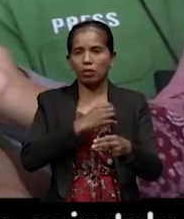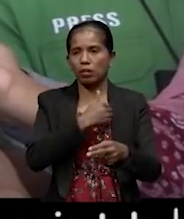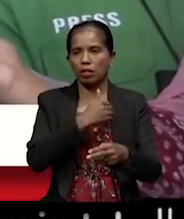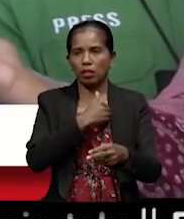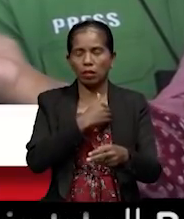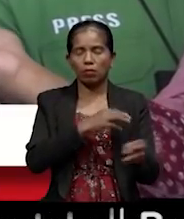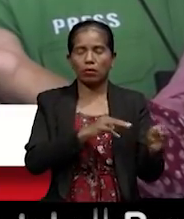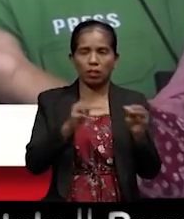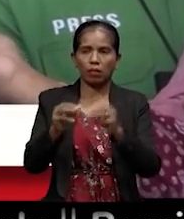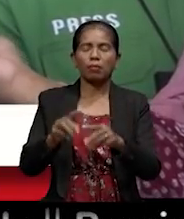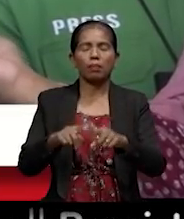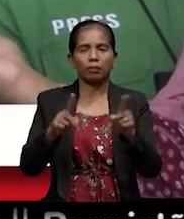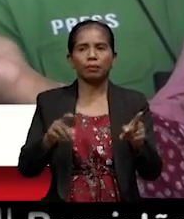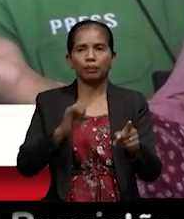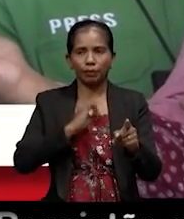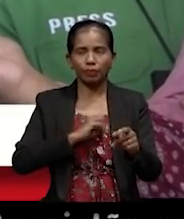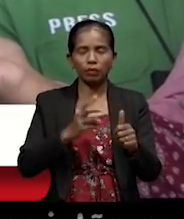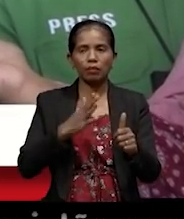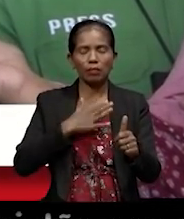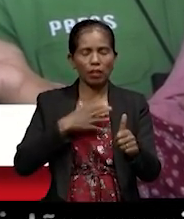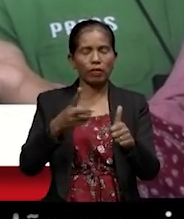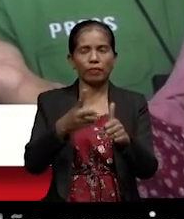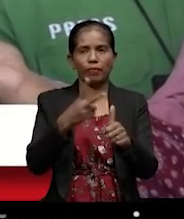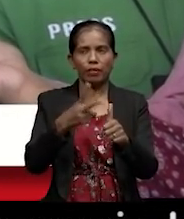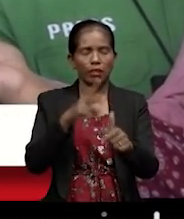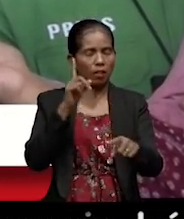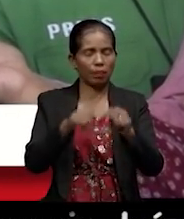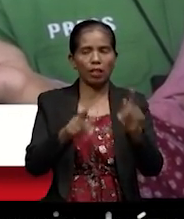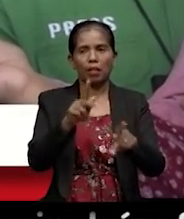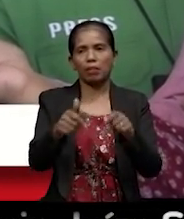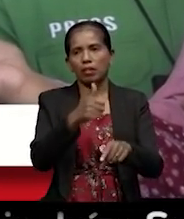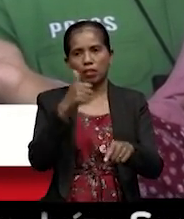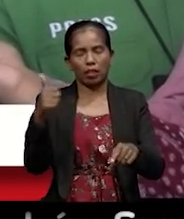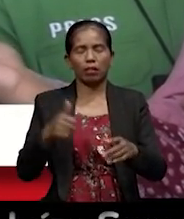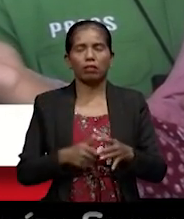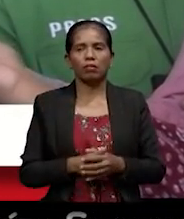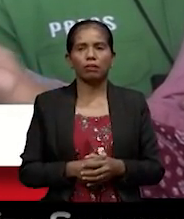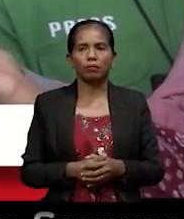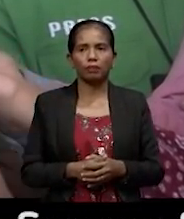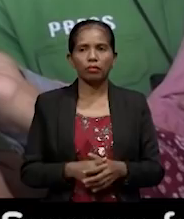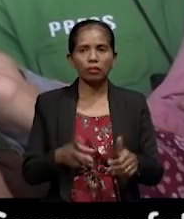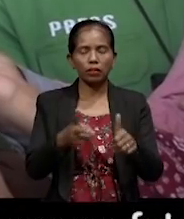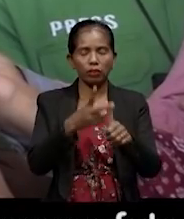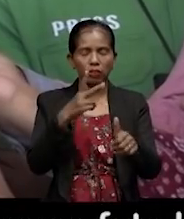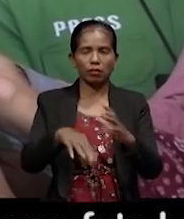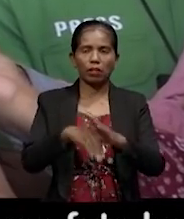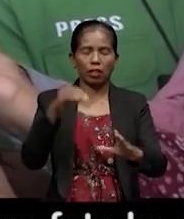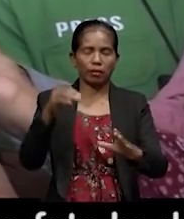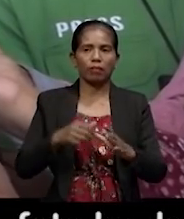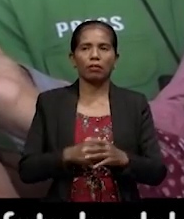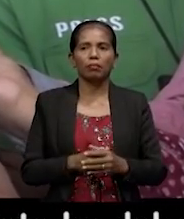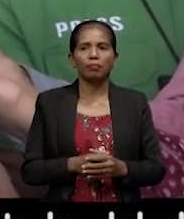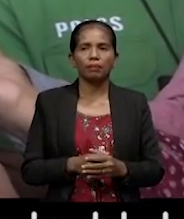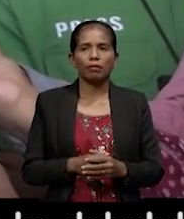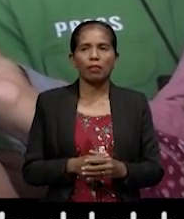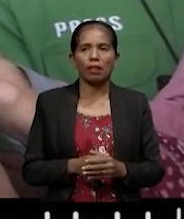Mas automatik ni teng kau ni visi ni. Labe le masih lu. Se visi la sal le awan santai visi mosai. Visi bafal bina